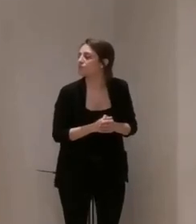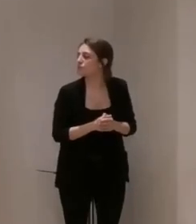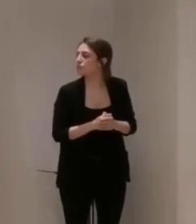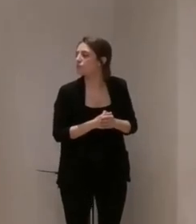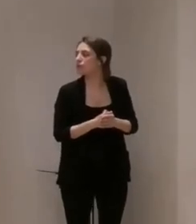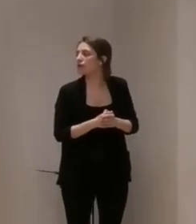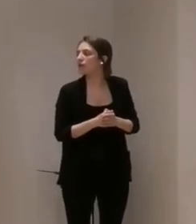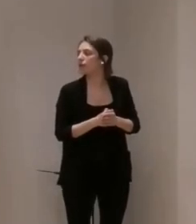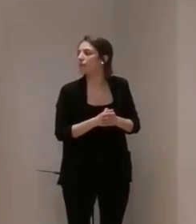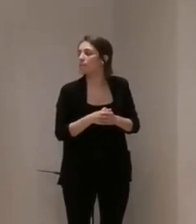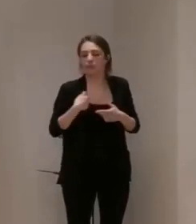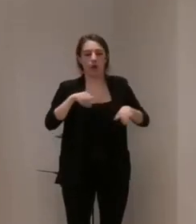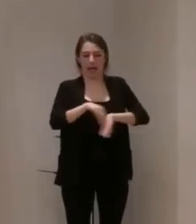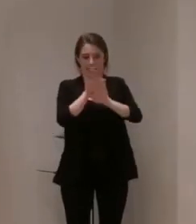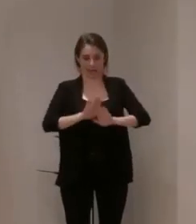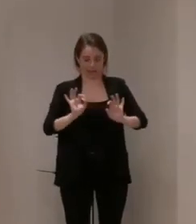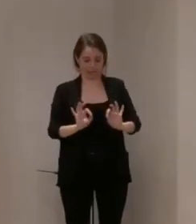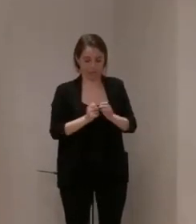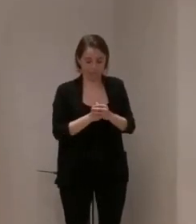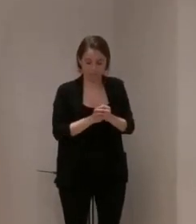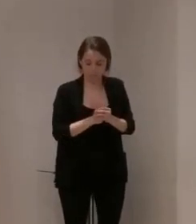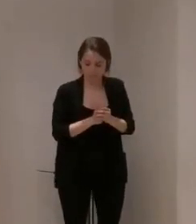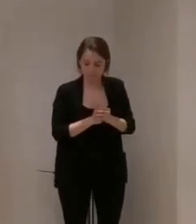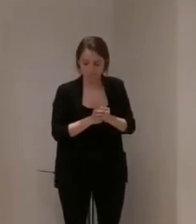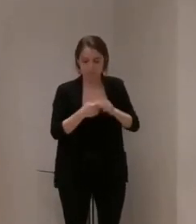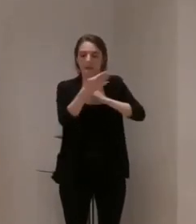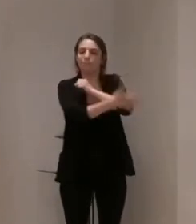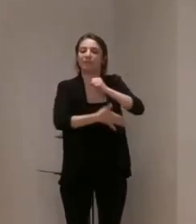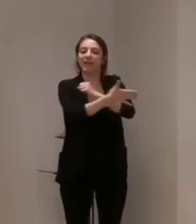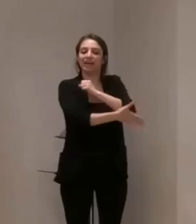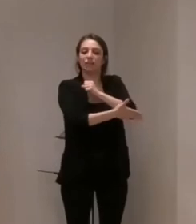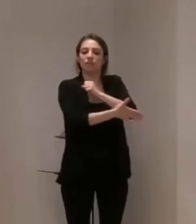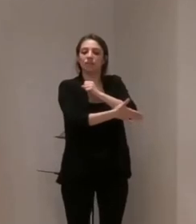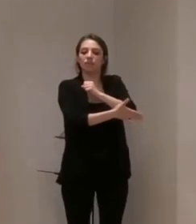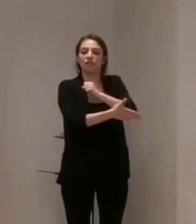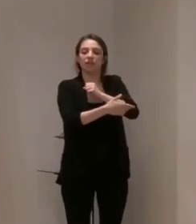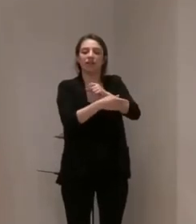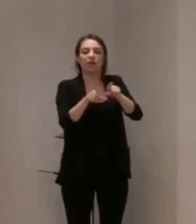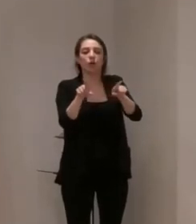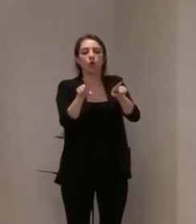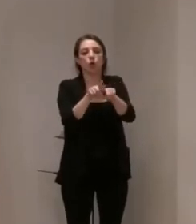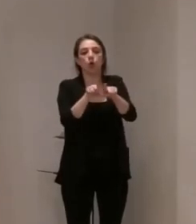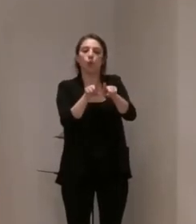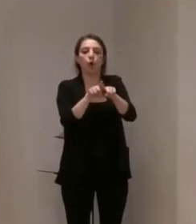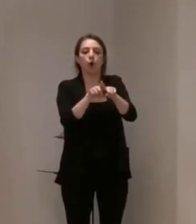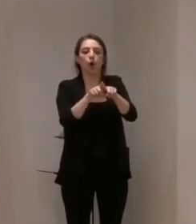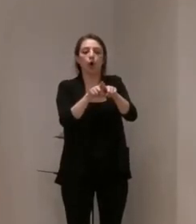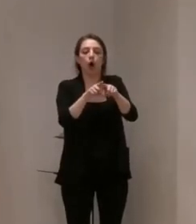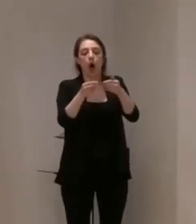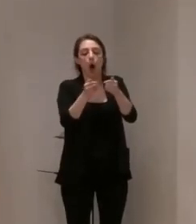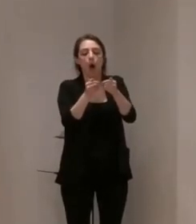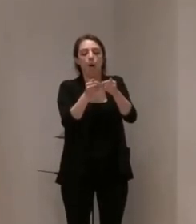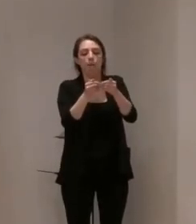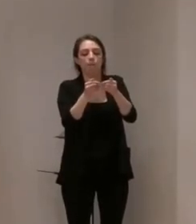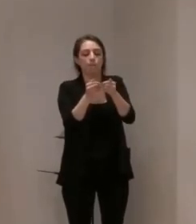I llavors, a veure, Via Laietana és la pota del centre de Barcelona i per tant és la